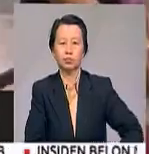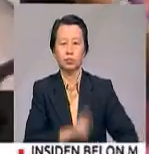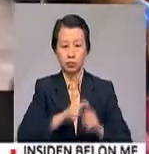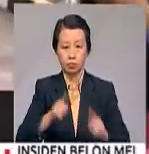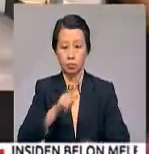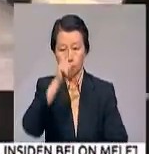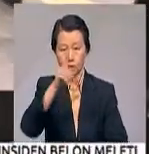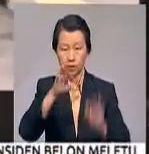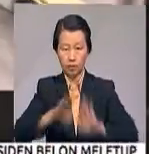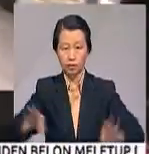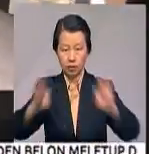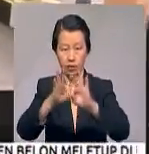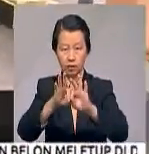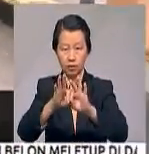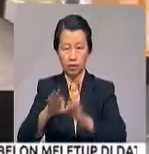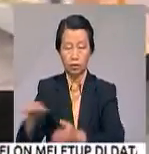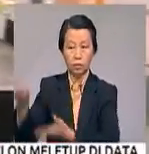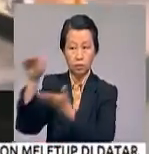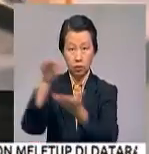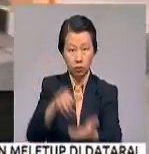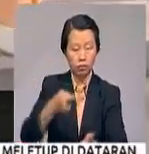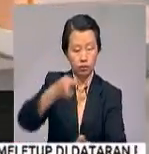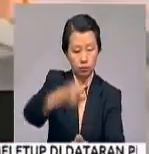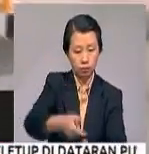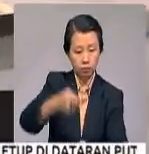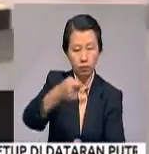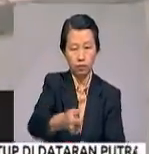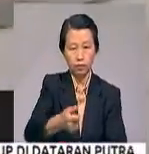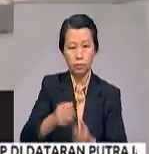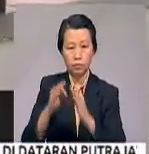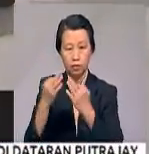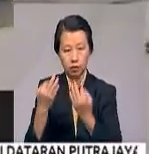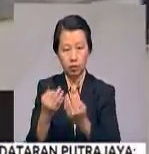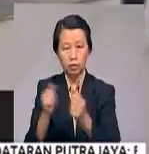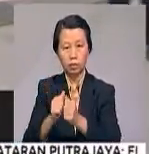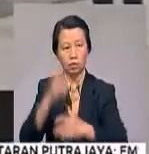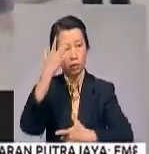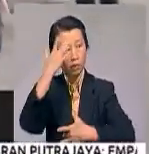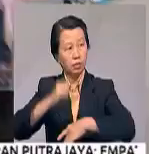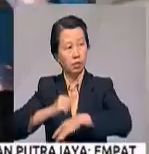yang penting adalah sumbangan yang dapat dihulurkan kepada keluarga pesakit